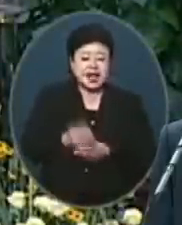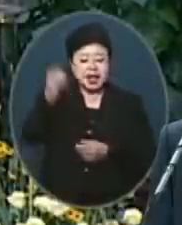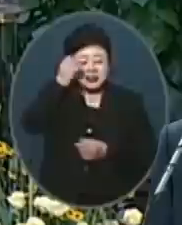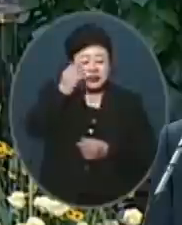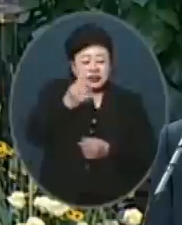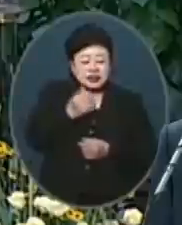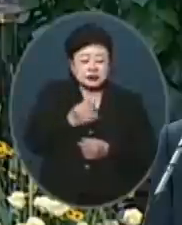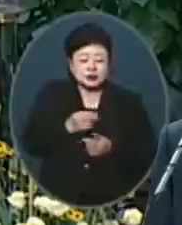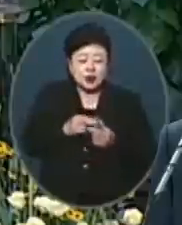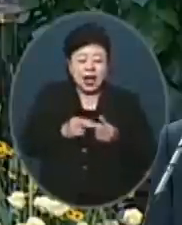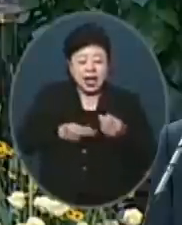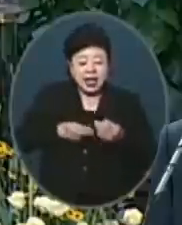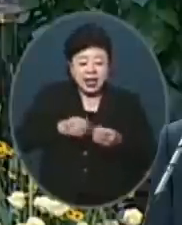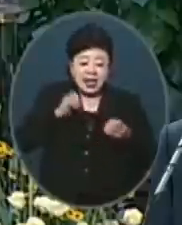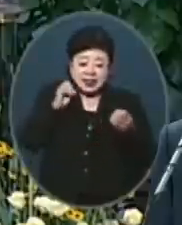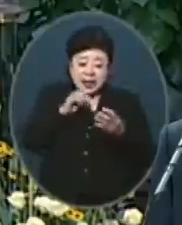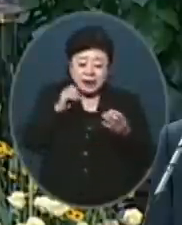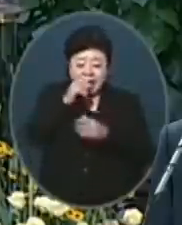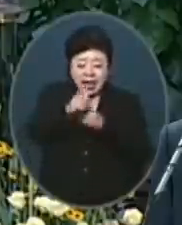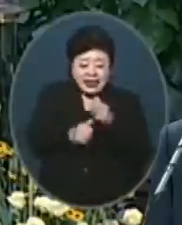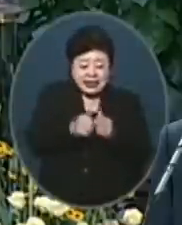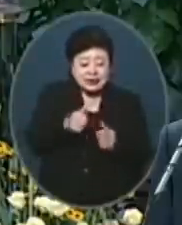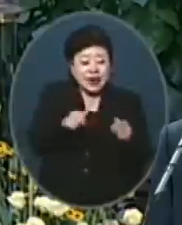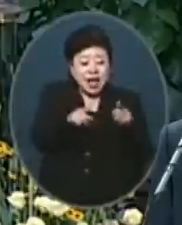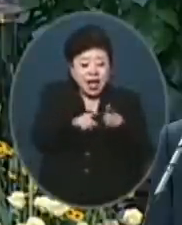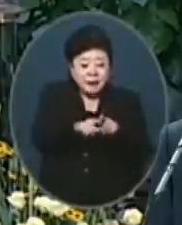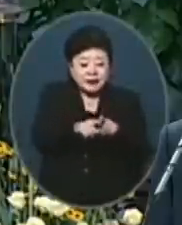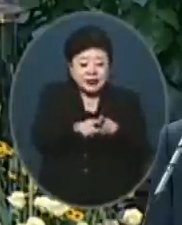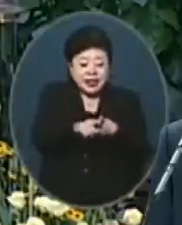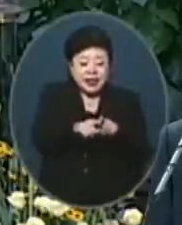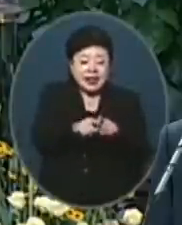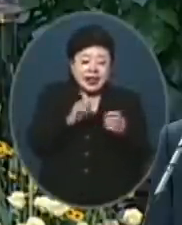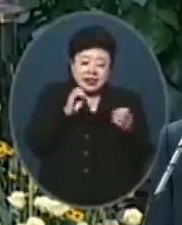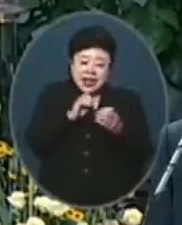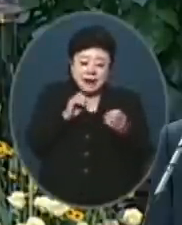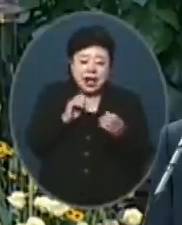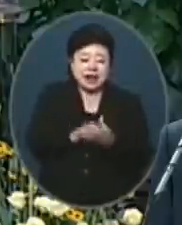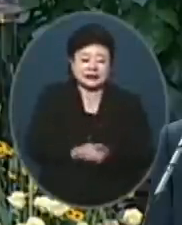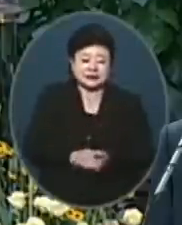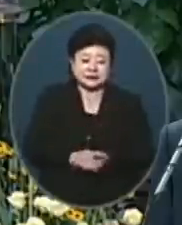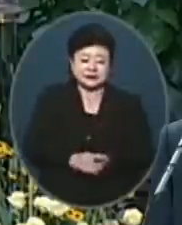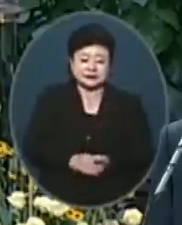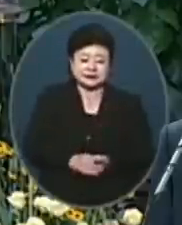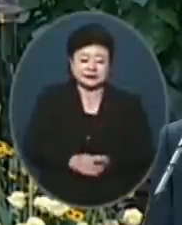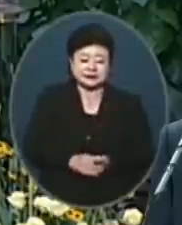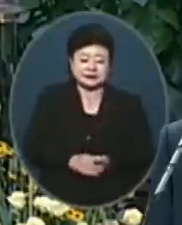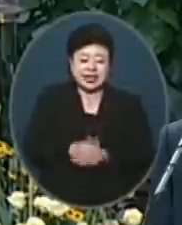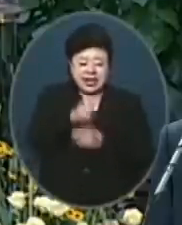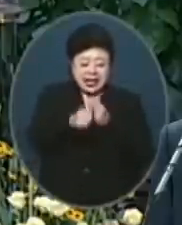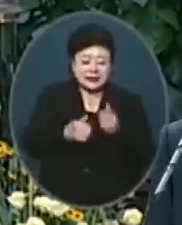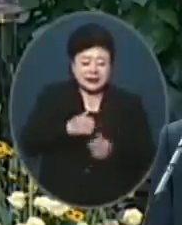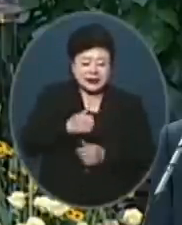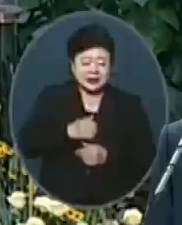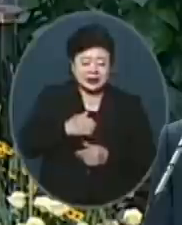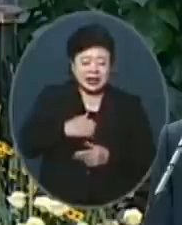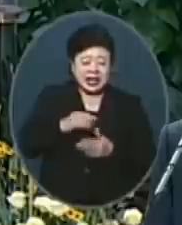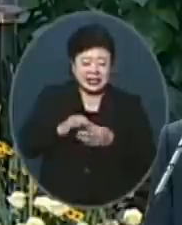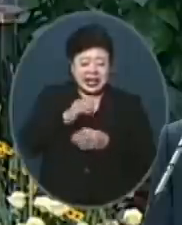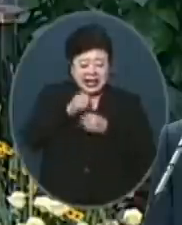성령님과 대화함으로 하나님이 함께 하시고 나의 하나님이 되신다는 것을